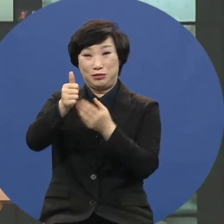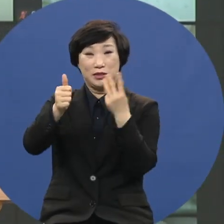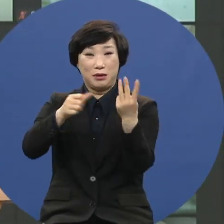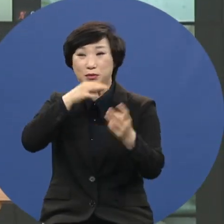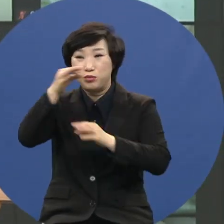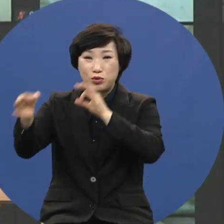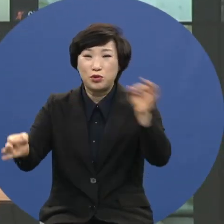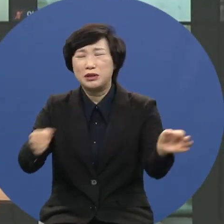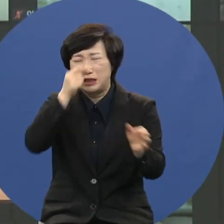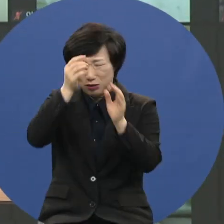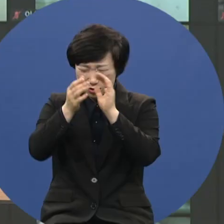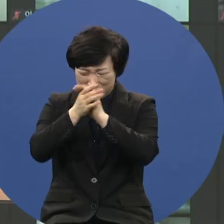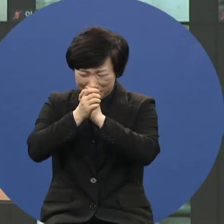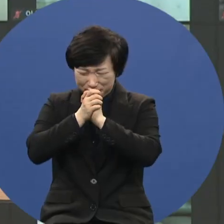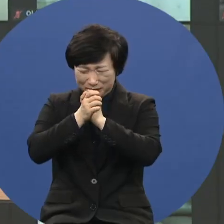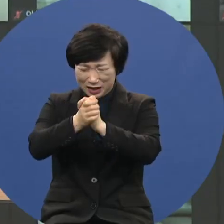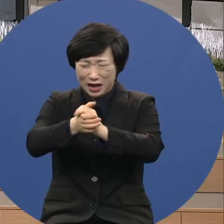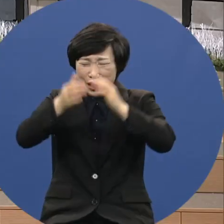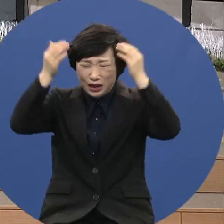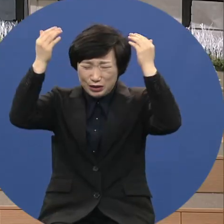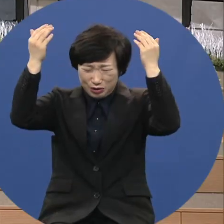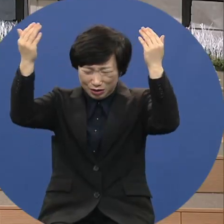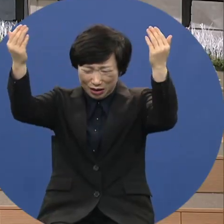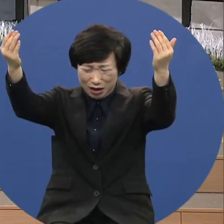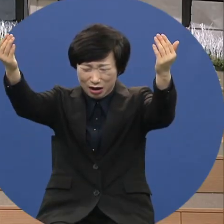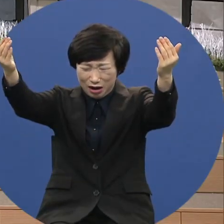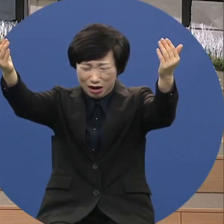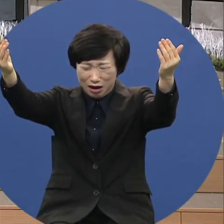삼창하고 기도하겠습니다. 주여,